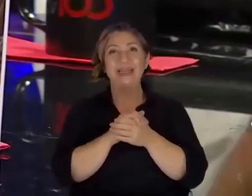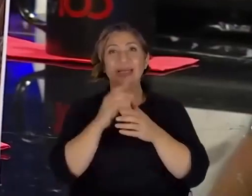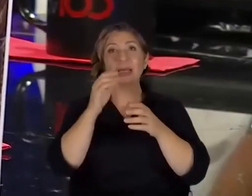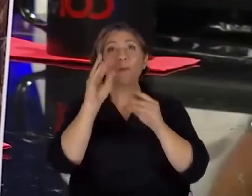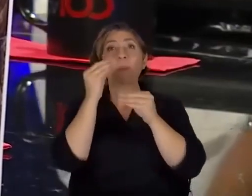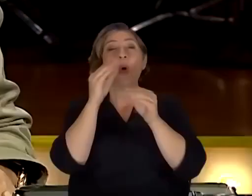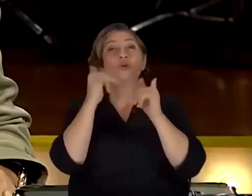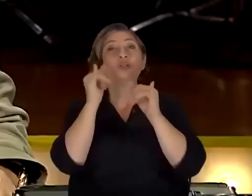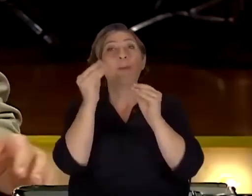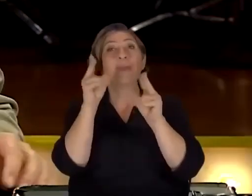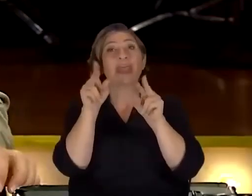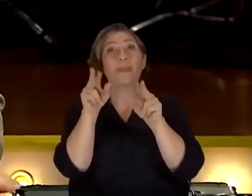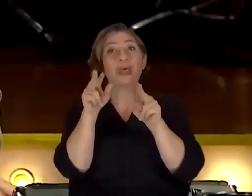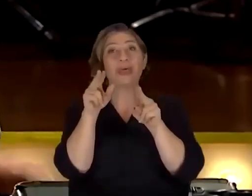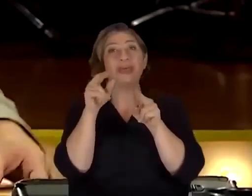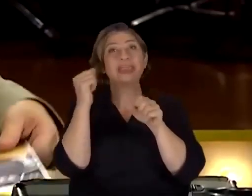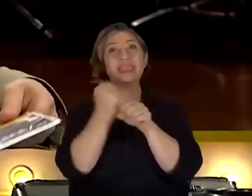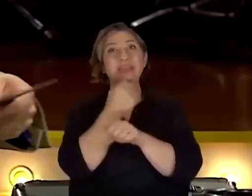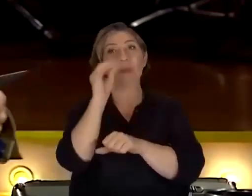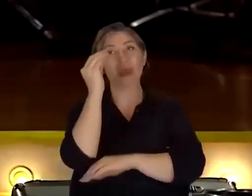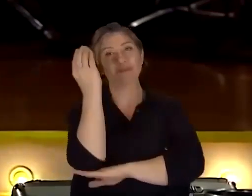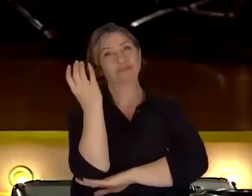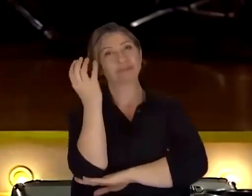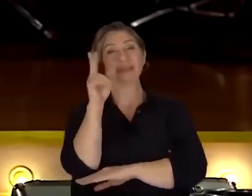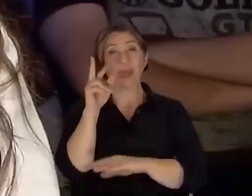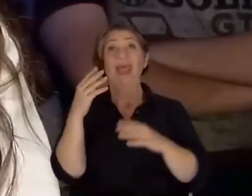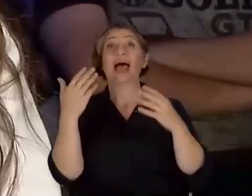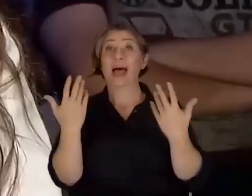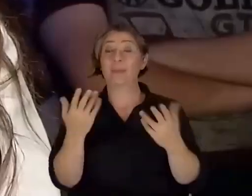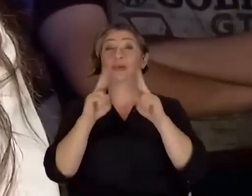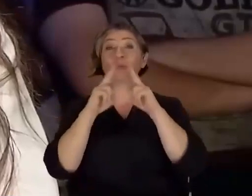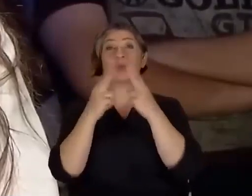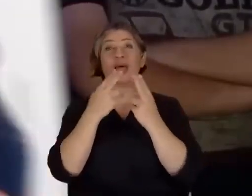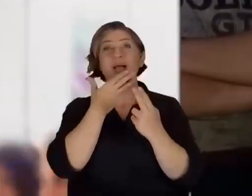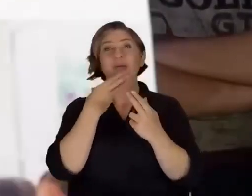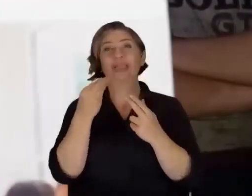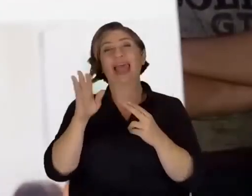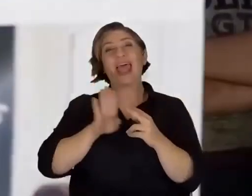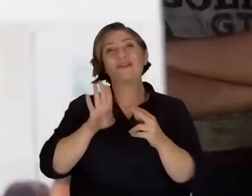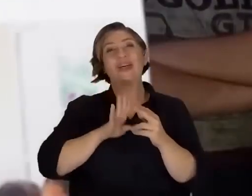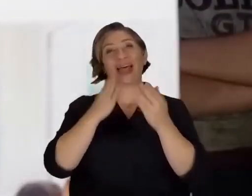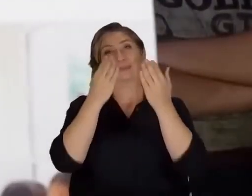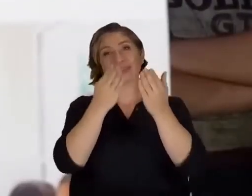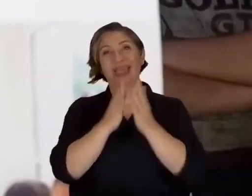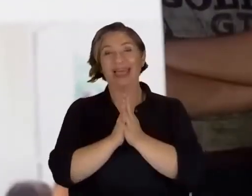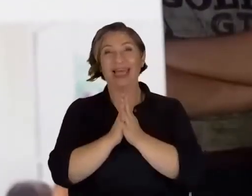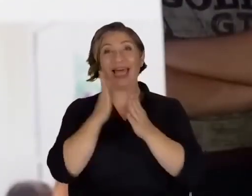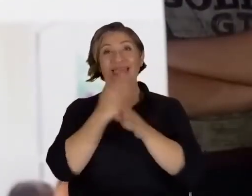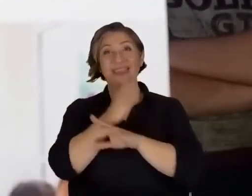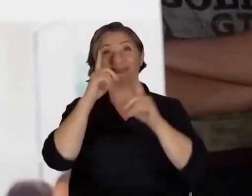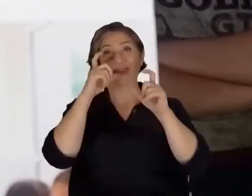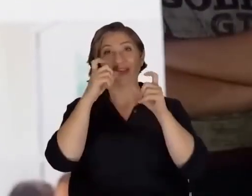Vallahi taş bebek gibi çıkmamış mı? Eskiden taş bebekler var. Ama tabii ki dünya güzeli yavrular işte burada.